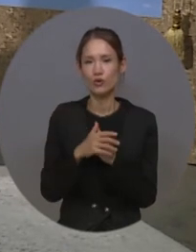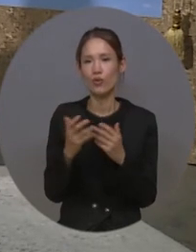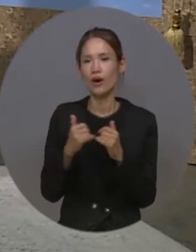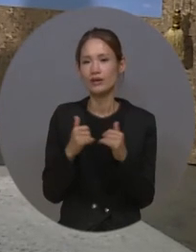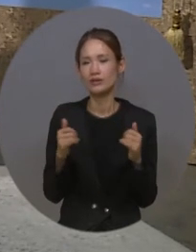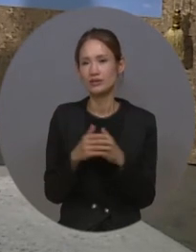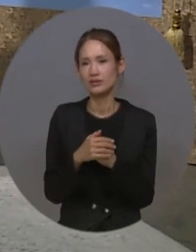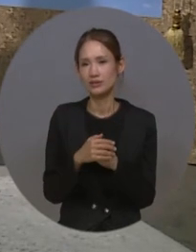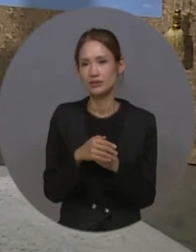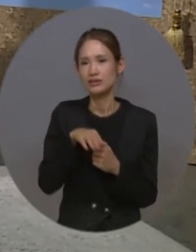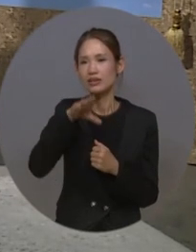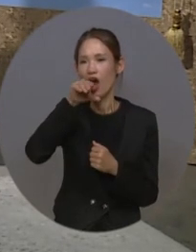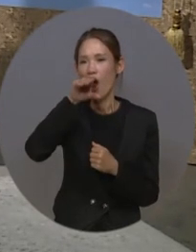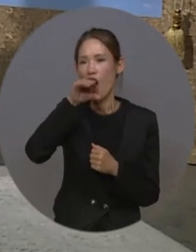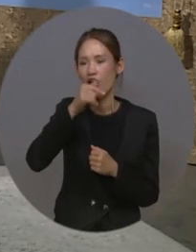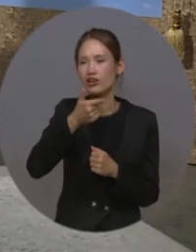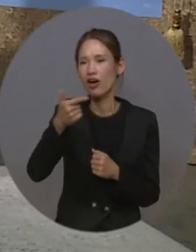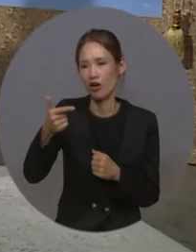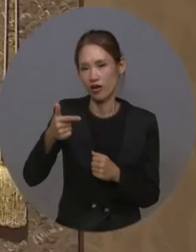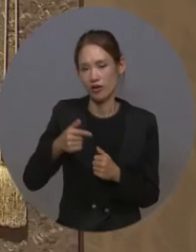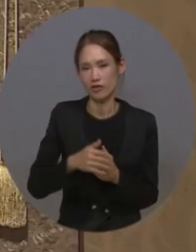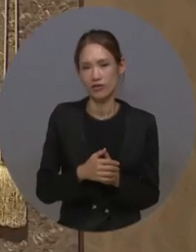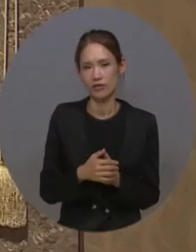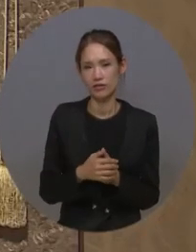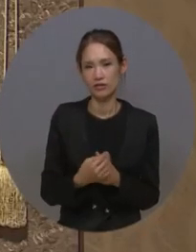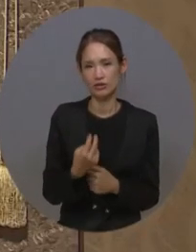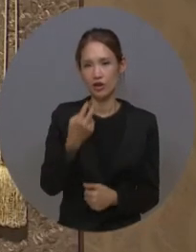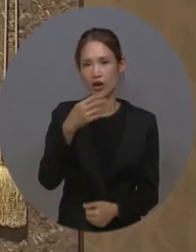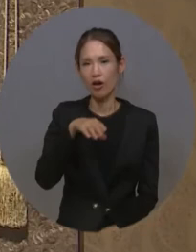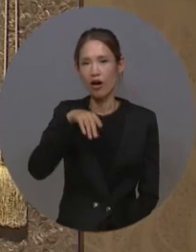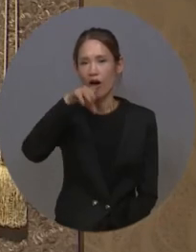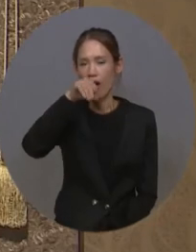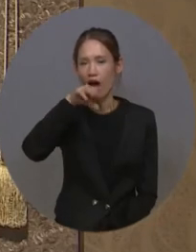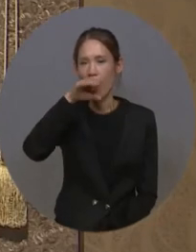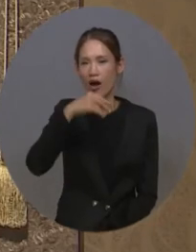환자들이 혀가 되게 크거든요. 아. 숨 쉬는 게 되게 힘들어요.